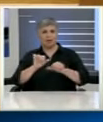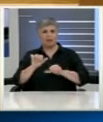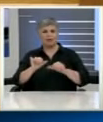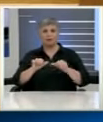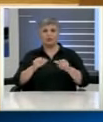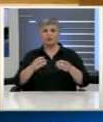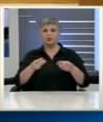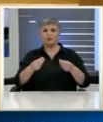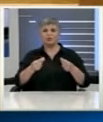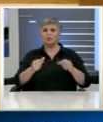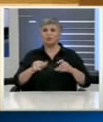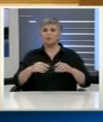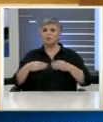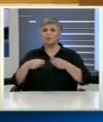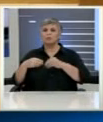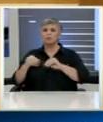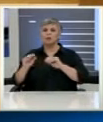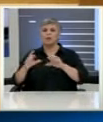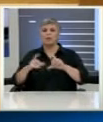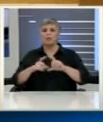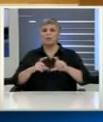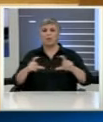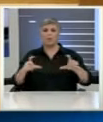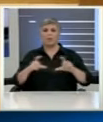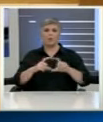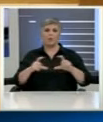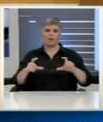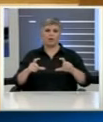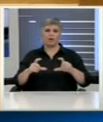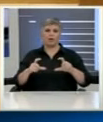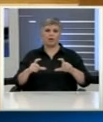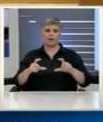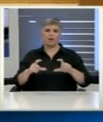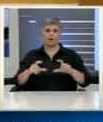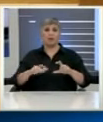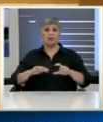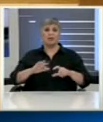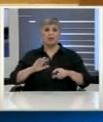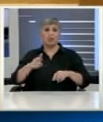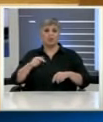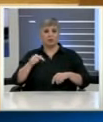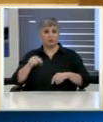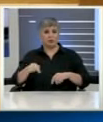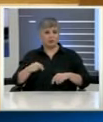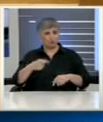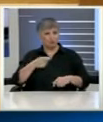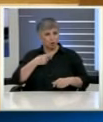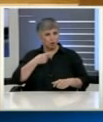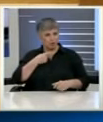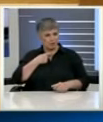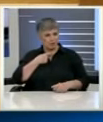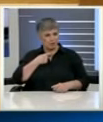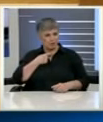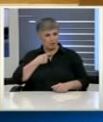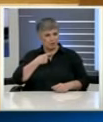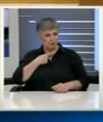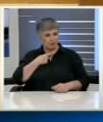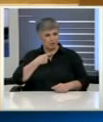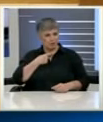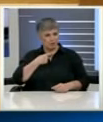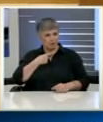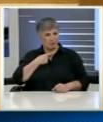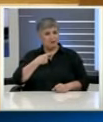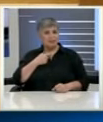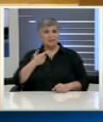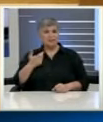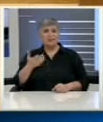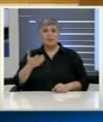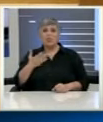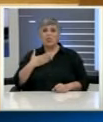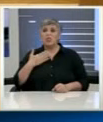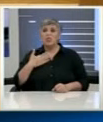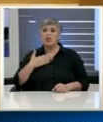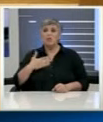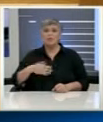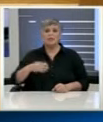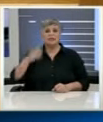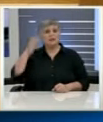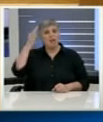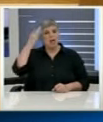οποίο χρειάζεται σήμερα η χώρα κύριε τσίπρα η χώρα χρειάζεται μία έκρηξη άμεσων ξένων